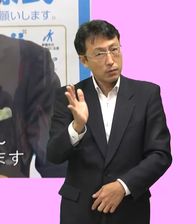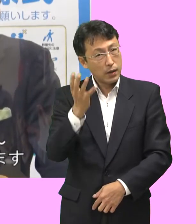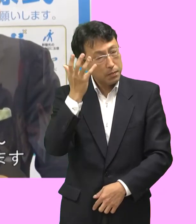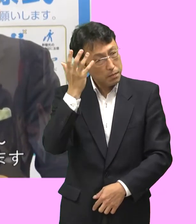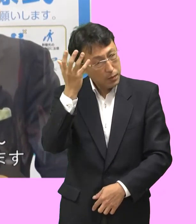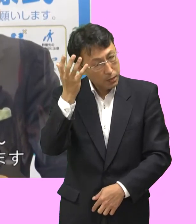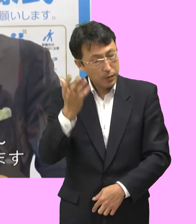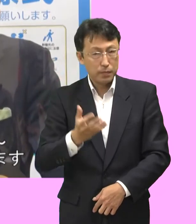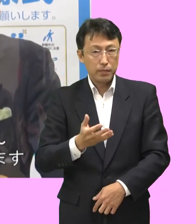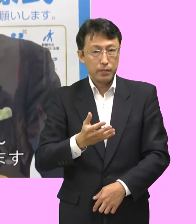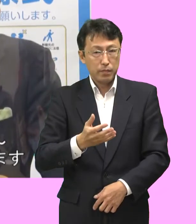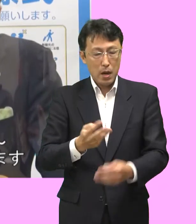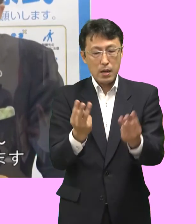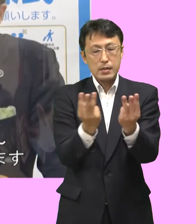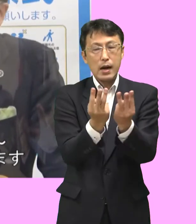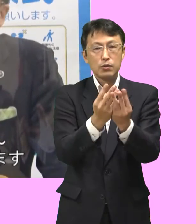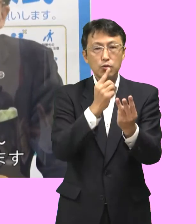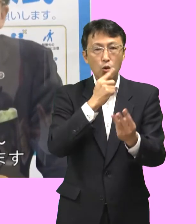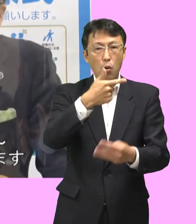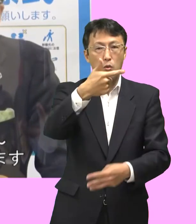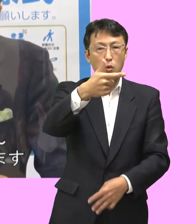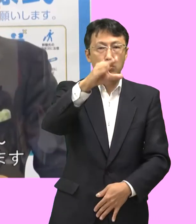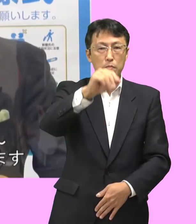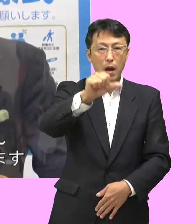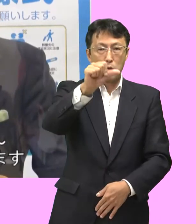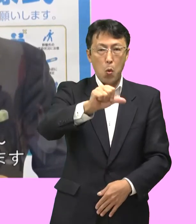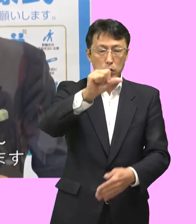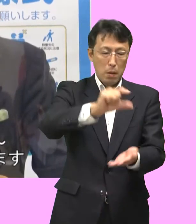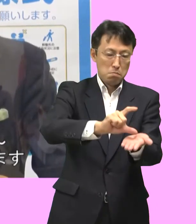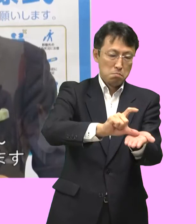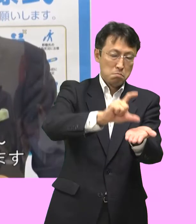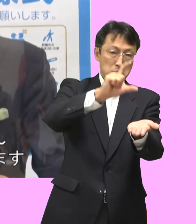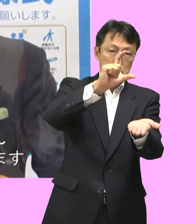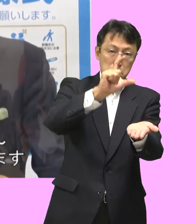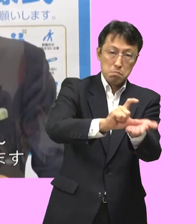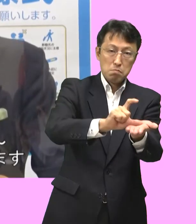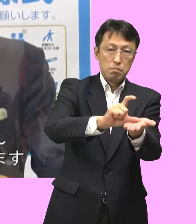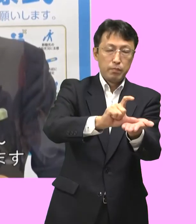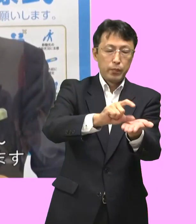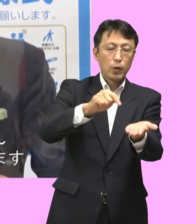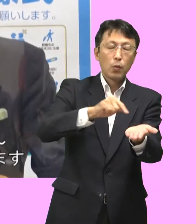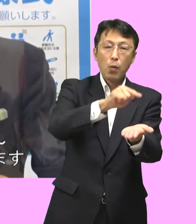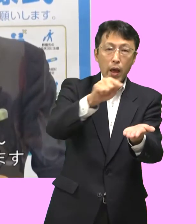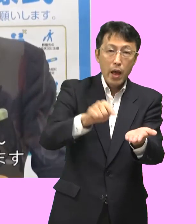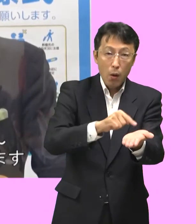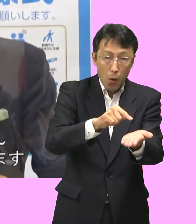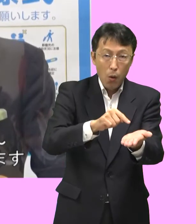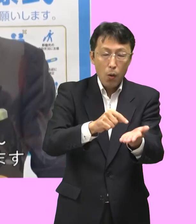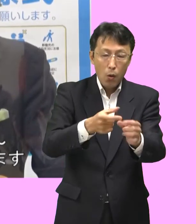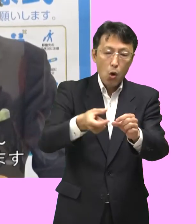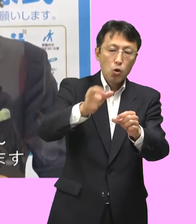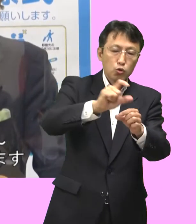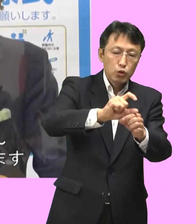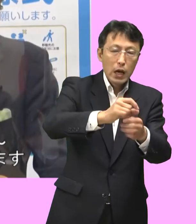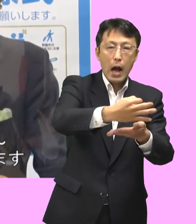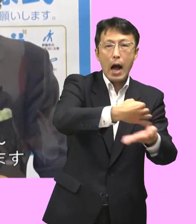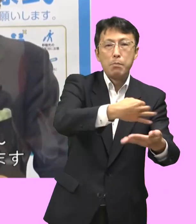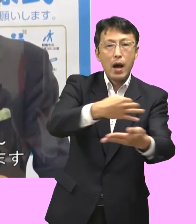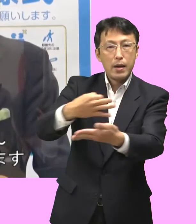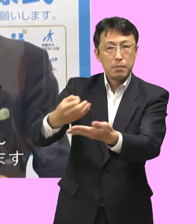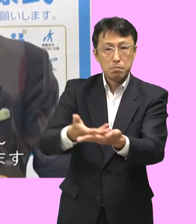6万5千セットですね、まあ、追加販売をしようかというふうに考えております。まあ、最終的には、